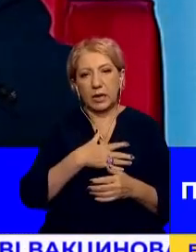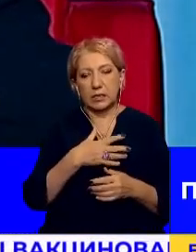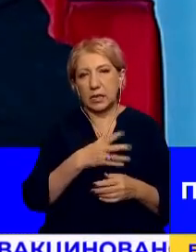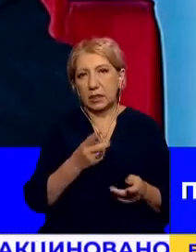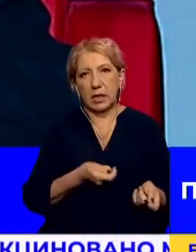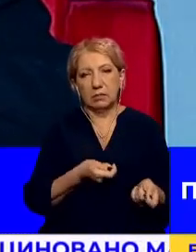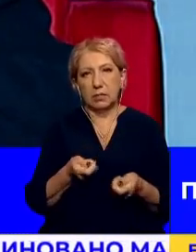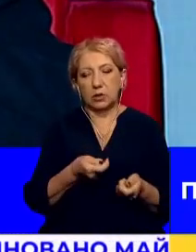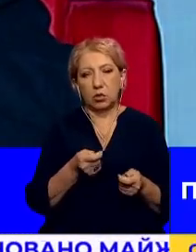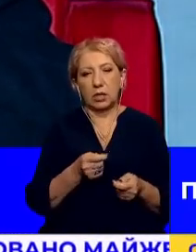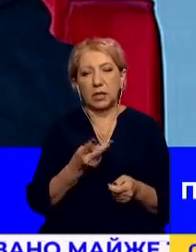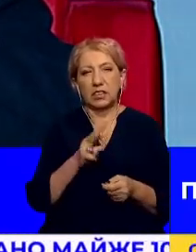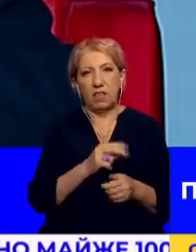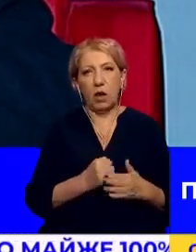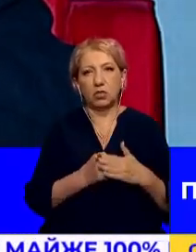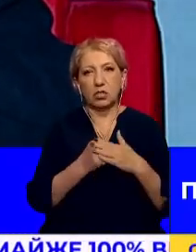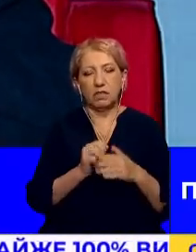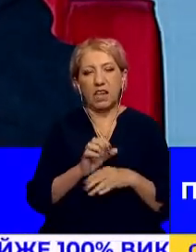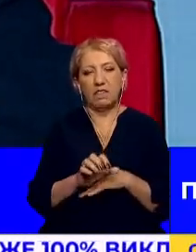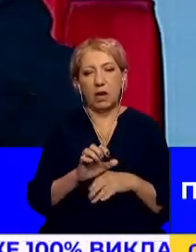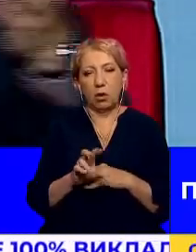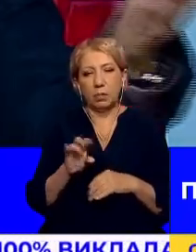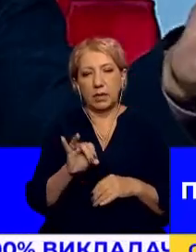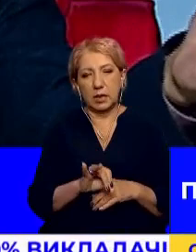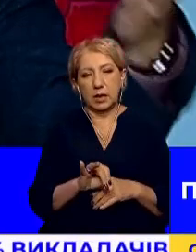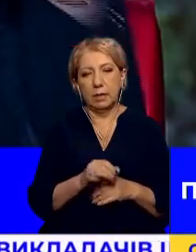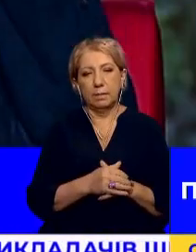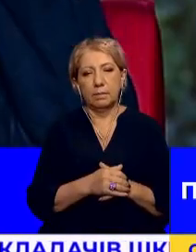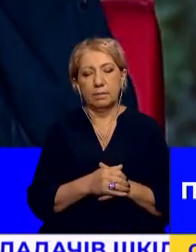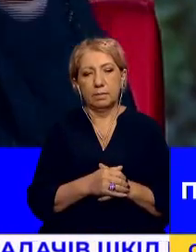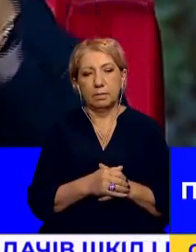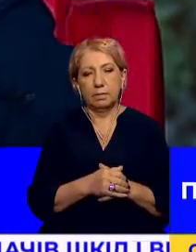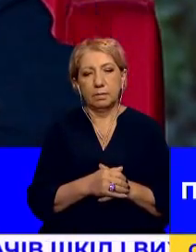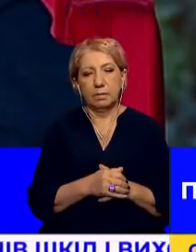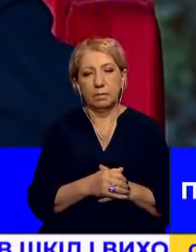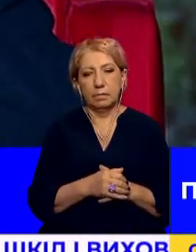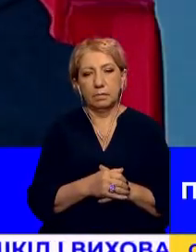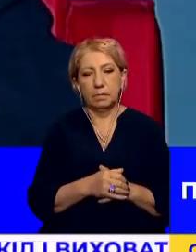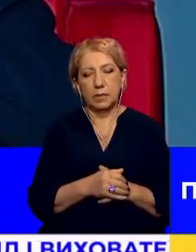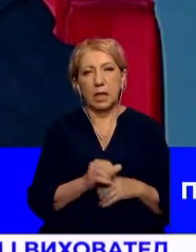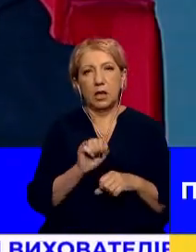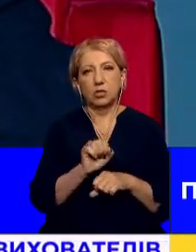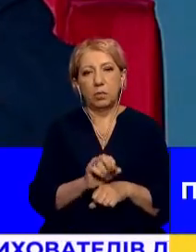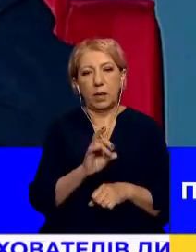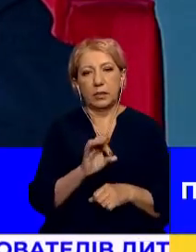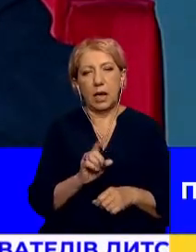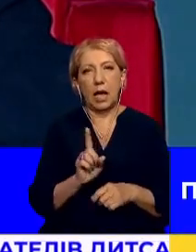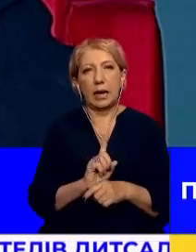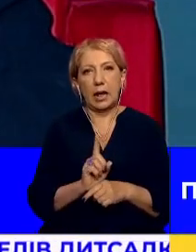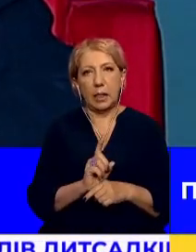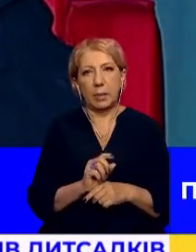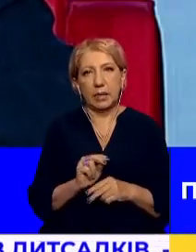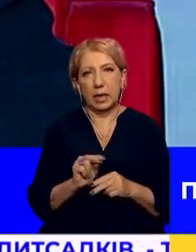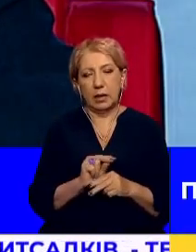лікарень не надходить, адже два основних його виробники, привіт Зеленському, зупинилися на регламентні